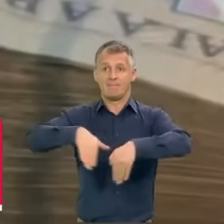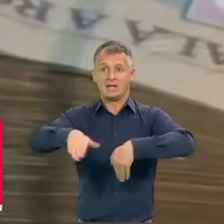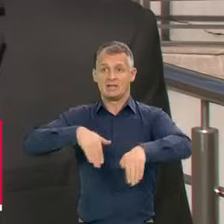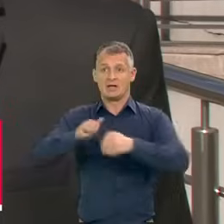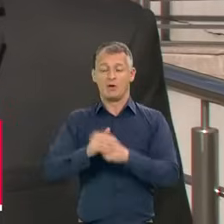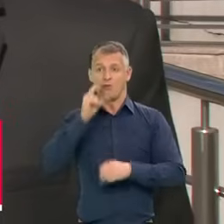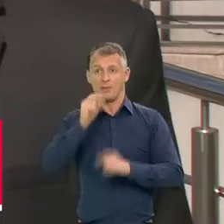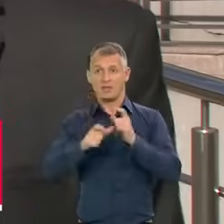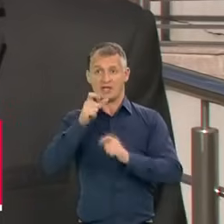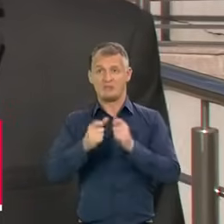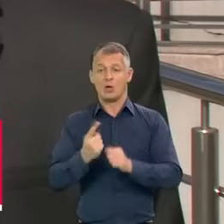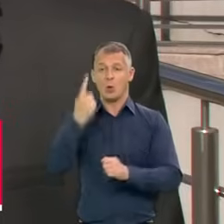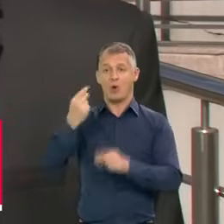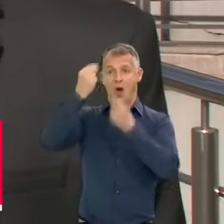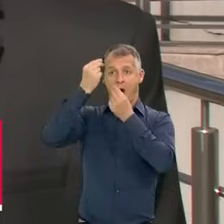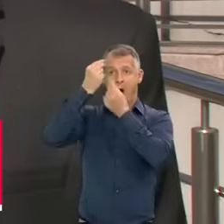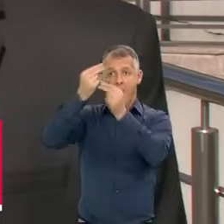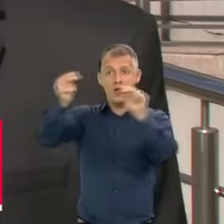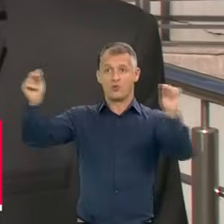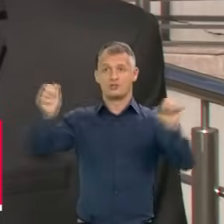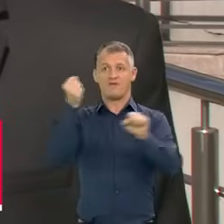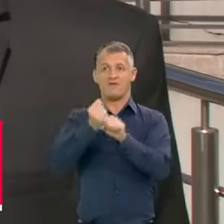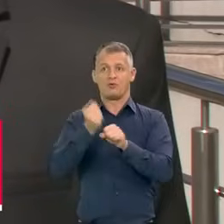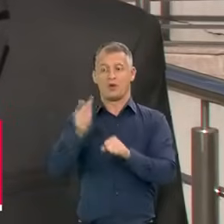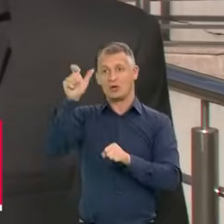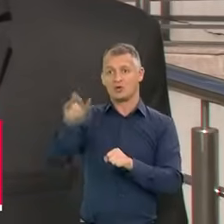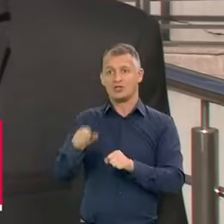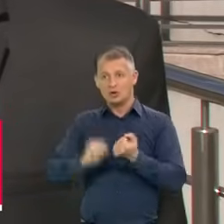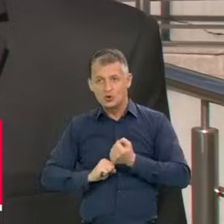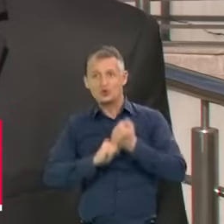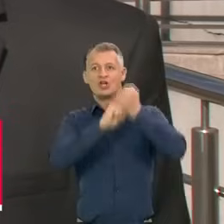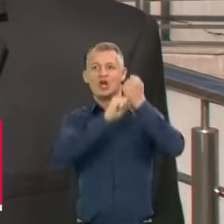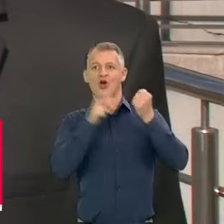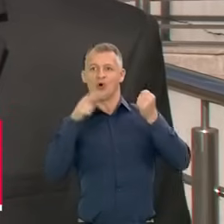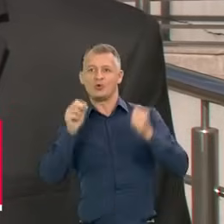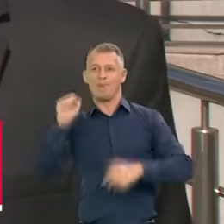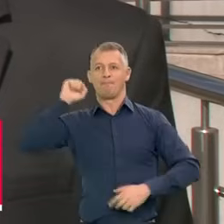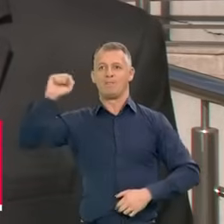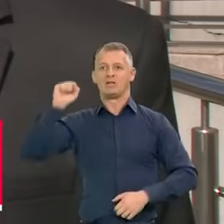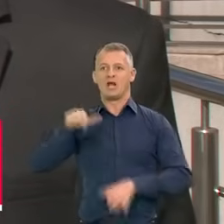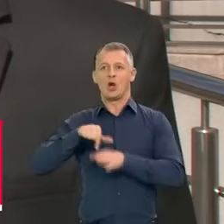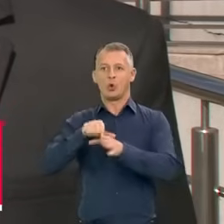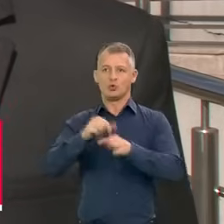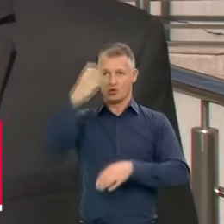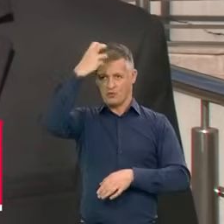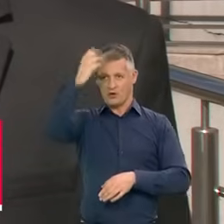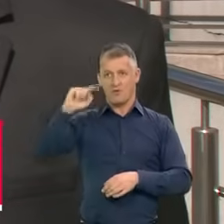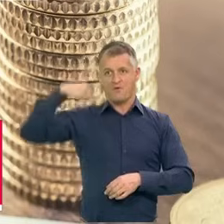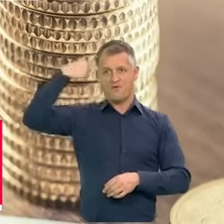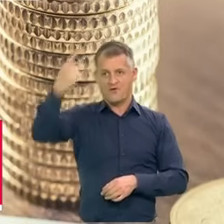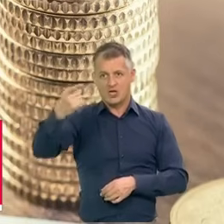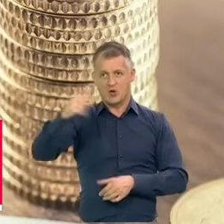vorba de un anunț care este făcut în așa fel încât oamenii să susțină ț în continuare partidele aflate la guvernare în viitoarele